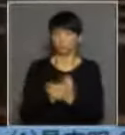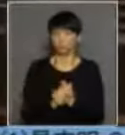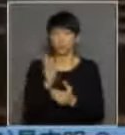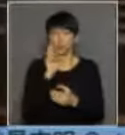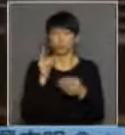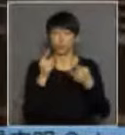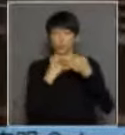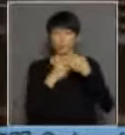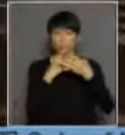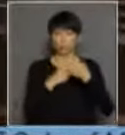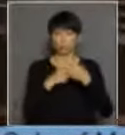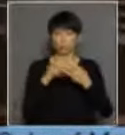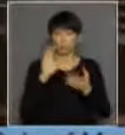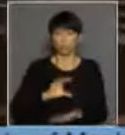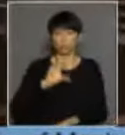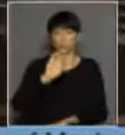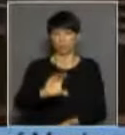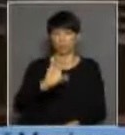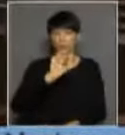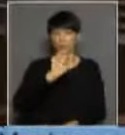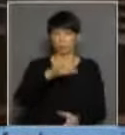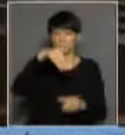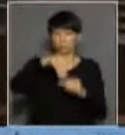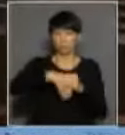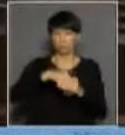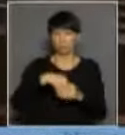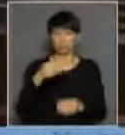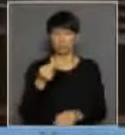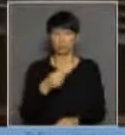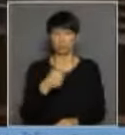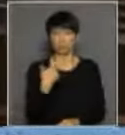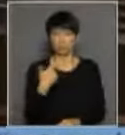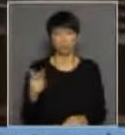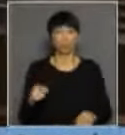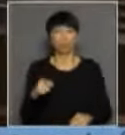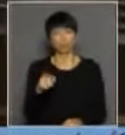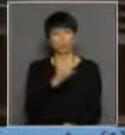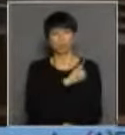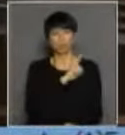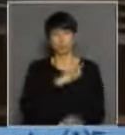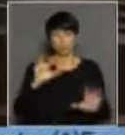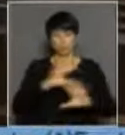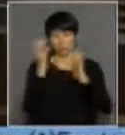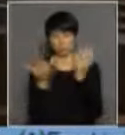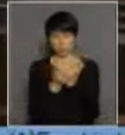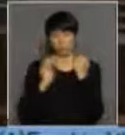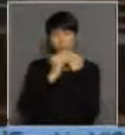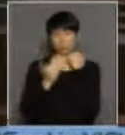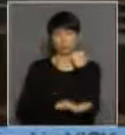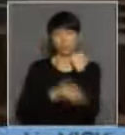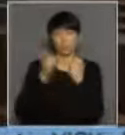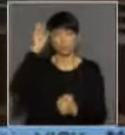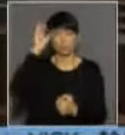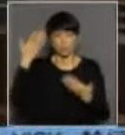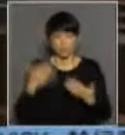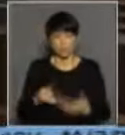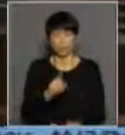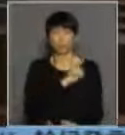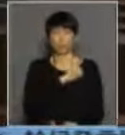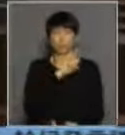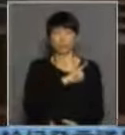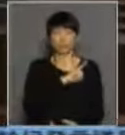意投資這麼多錢，這個恐怕他是需要呢，是經過完完全全的法律諮詢之後自己選擇去做的